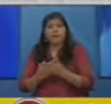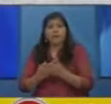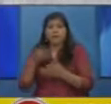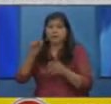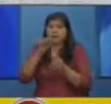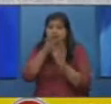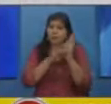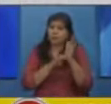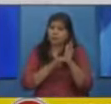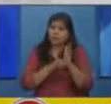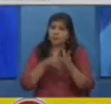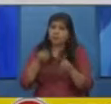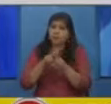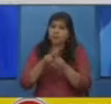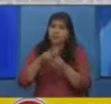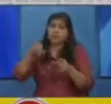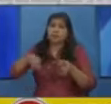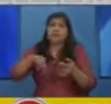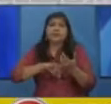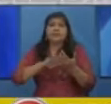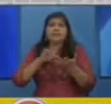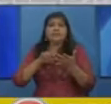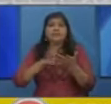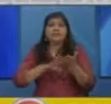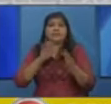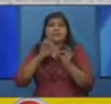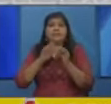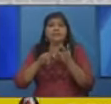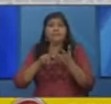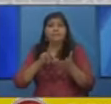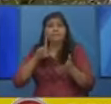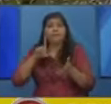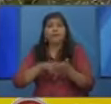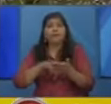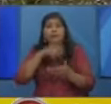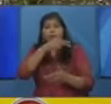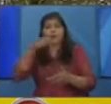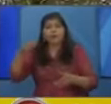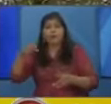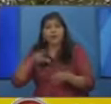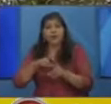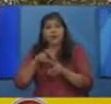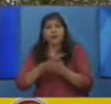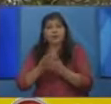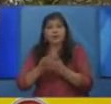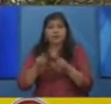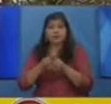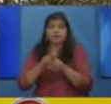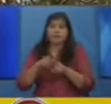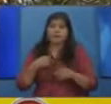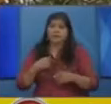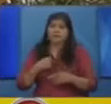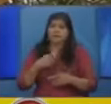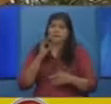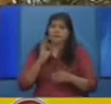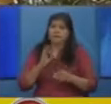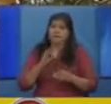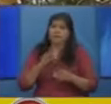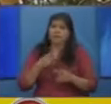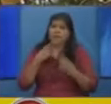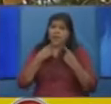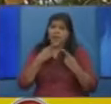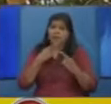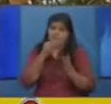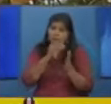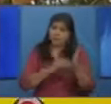है द सिंबल ऑफ धर्म इन मोशन। इस वेबसाइट में मार्क ब्राउन का बहुत ही दिलचस्प इंटरव्यू भी